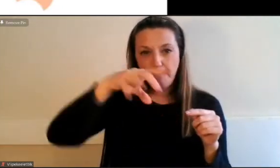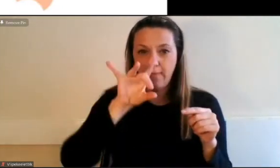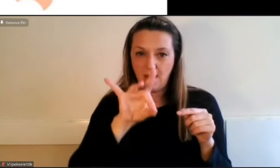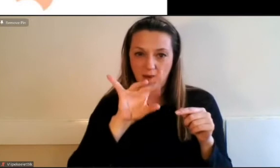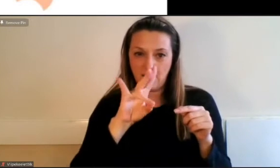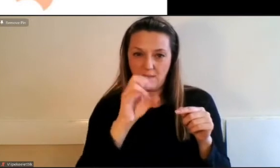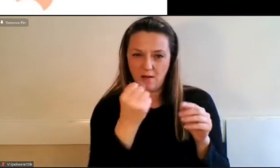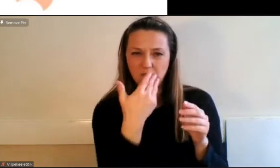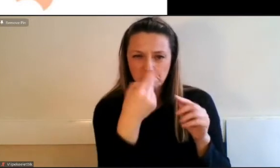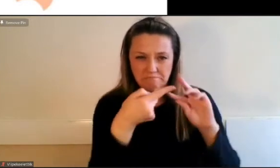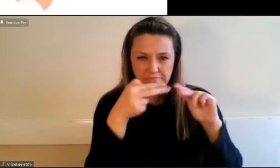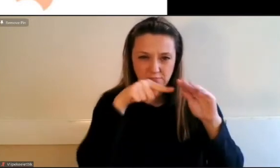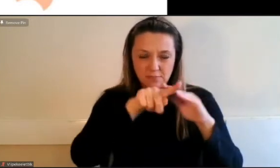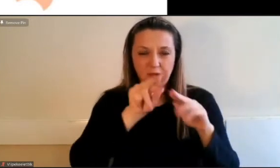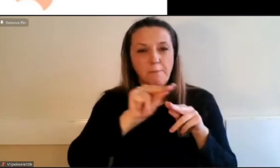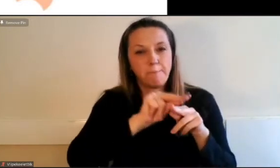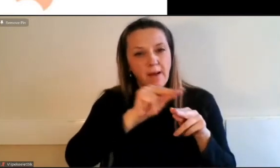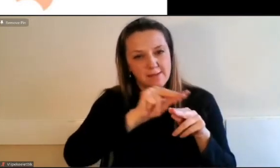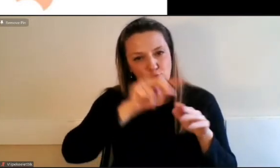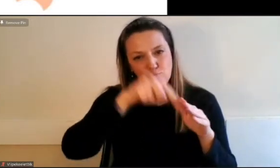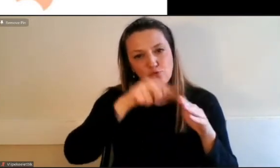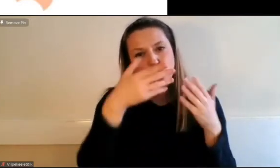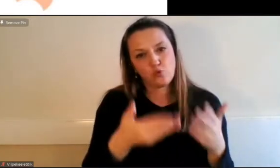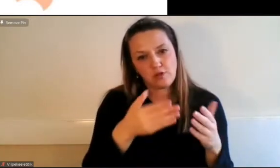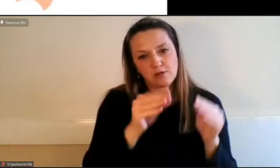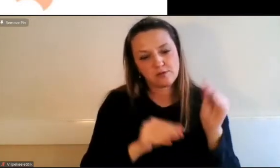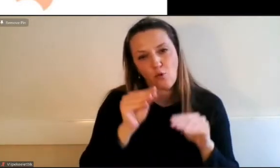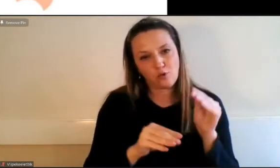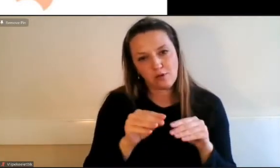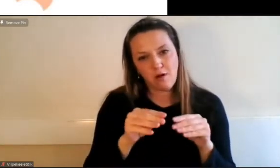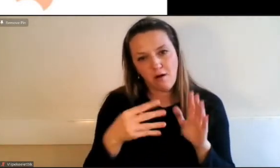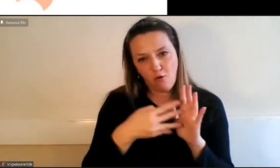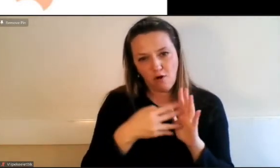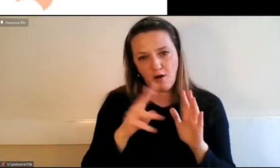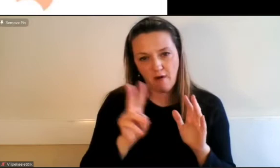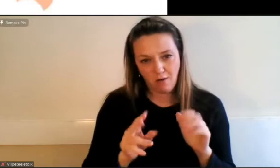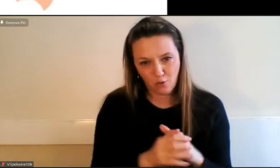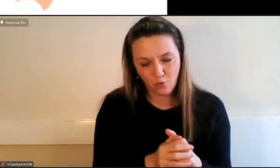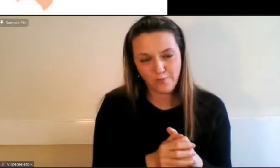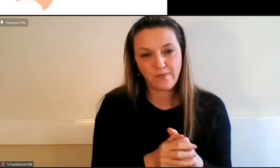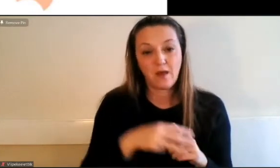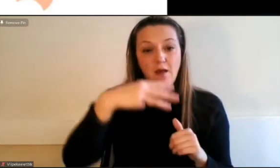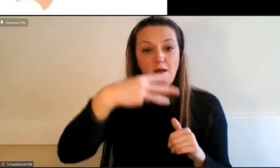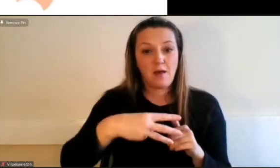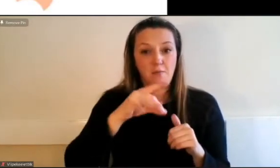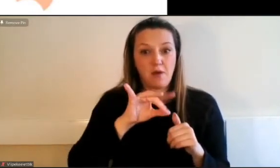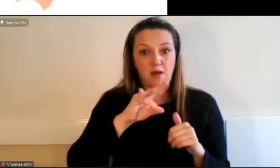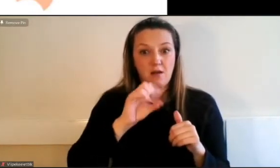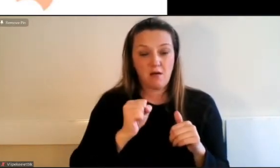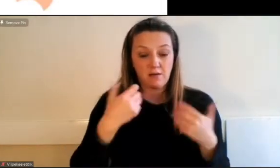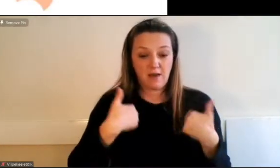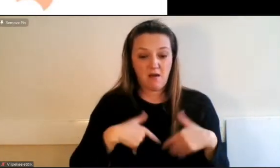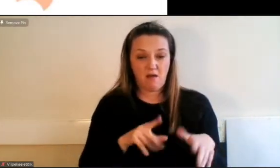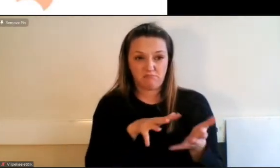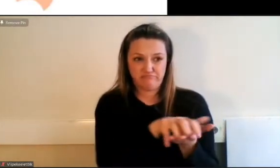ainult ogavalk, sest kui need teised valgud on kinni seotud, aga ogavalk on vaba, siis see viirus saab ikkagi inimese rakku